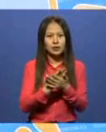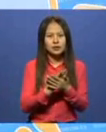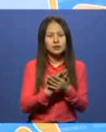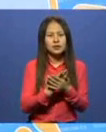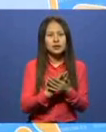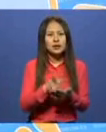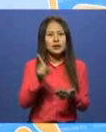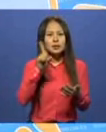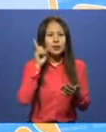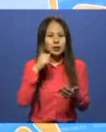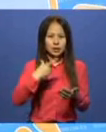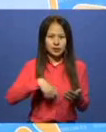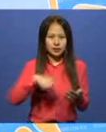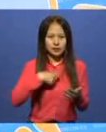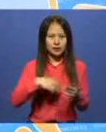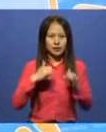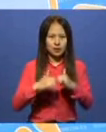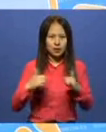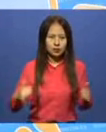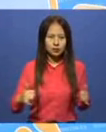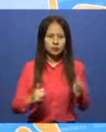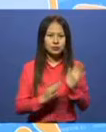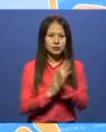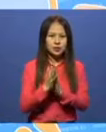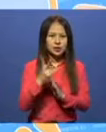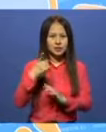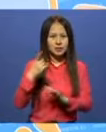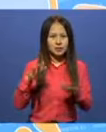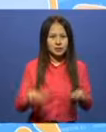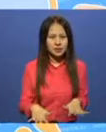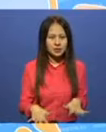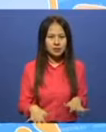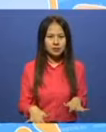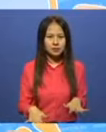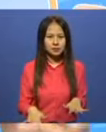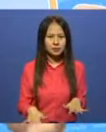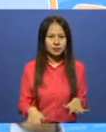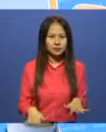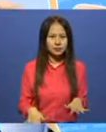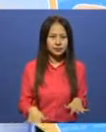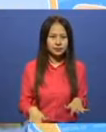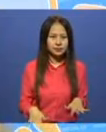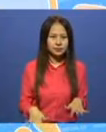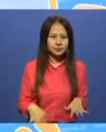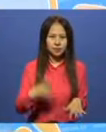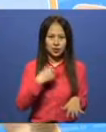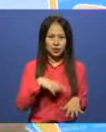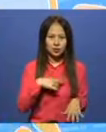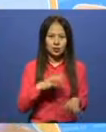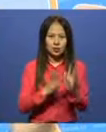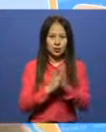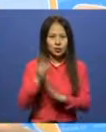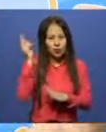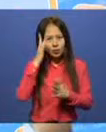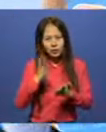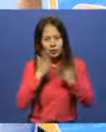жастардың ішінде өз-өзін дамыту құндылығы 21-ші орында тұр екен. 21-ші орында тұр екен. Яғни мен өз-өзім дамытайын, кітап